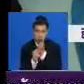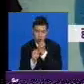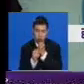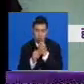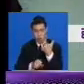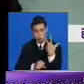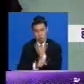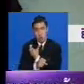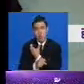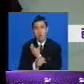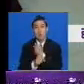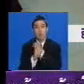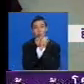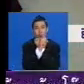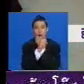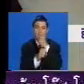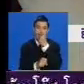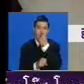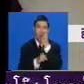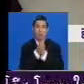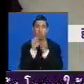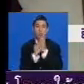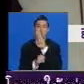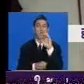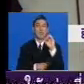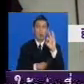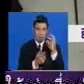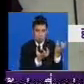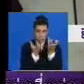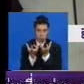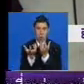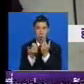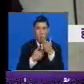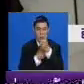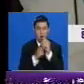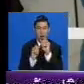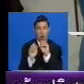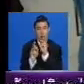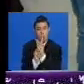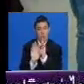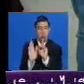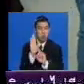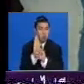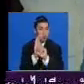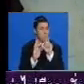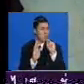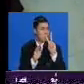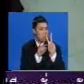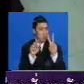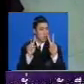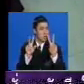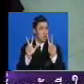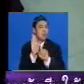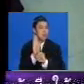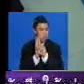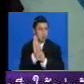ายพันธุ์ใหม่เดินทางถึงประเทศไทยแล้วและถูกเก็บไว้ในห้องควบคุมอุณหภูมิระหว่าง 32-33 องศาเซลเซียส